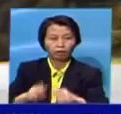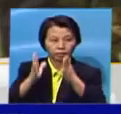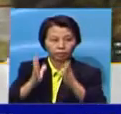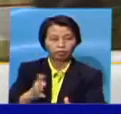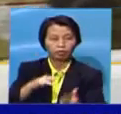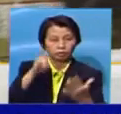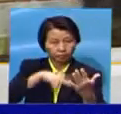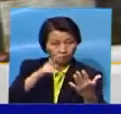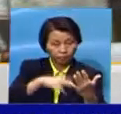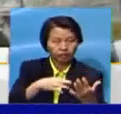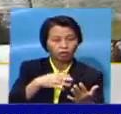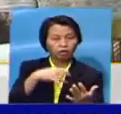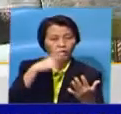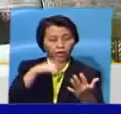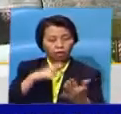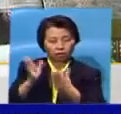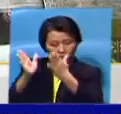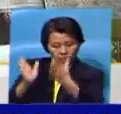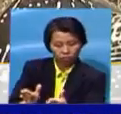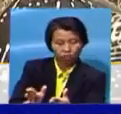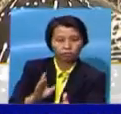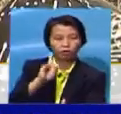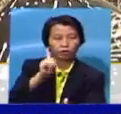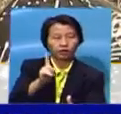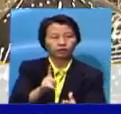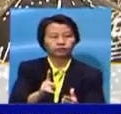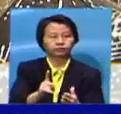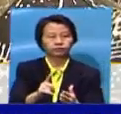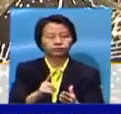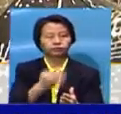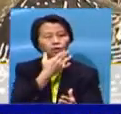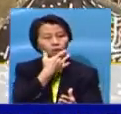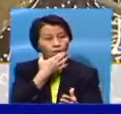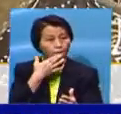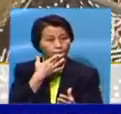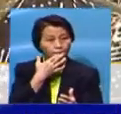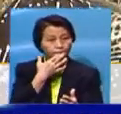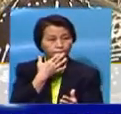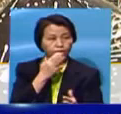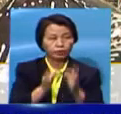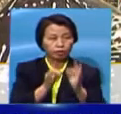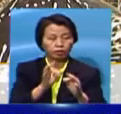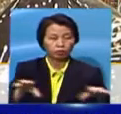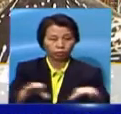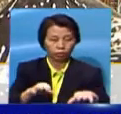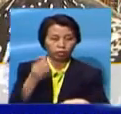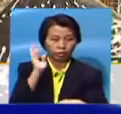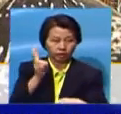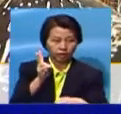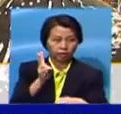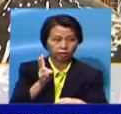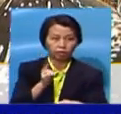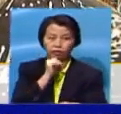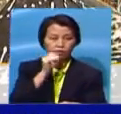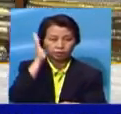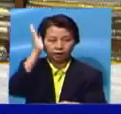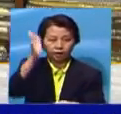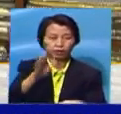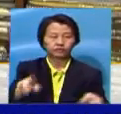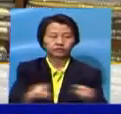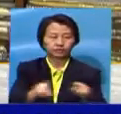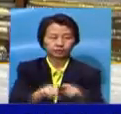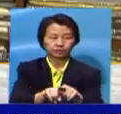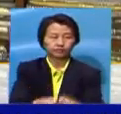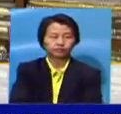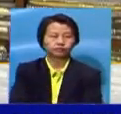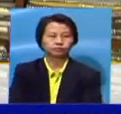warna Des pun Satu orang satu satuat warna Jadi kalau dibuat kali kedua pun benda tu akan tak tak akan